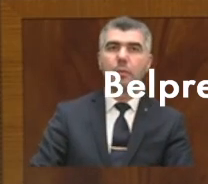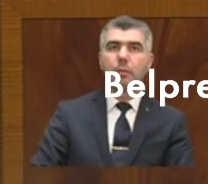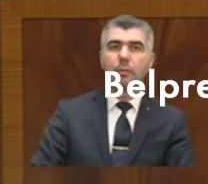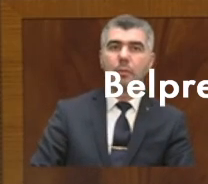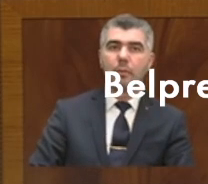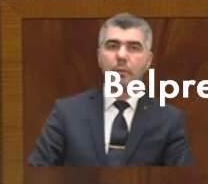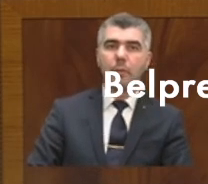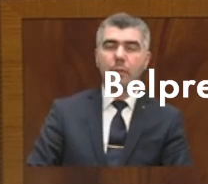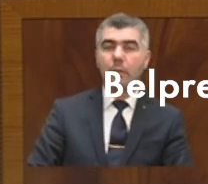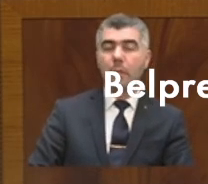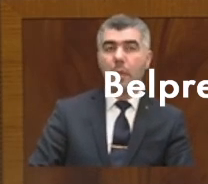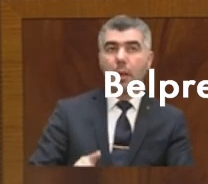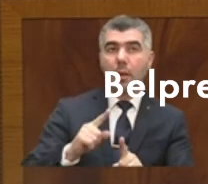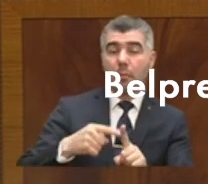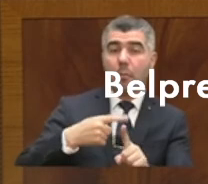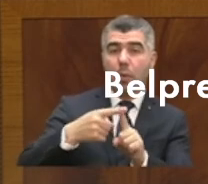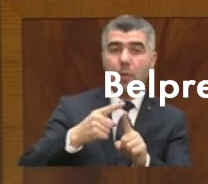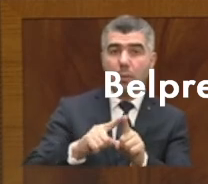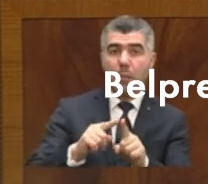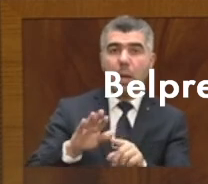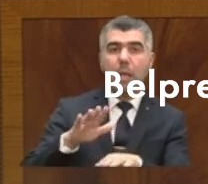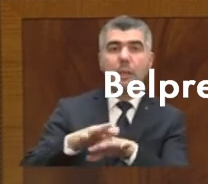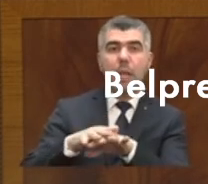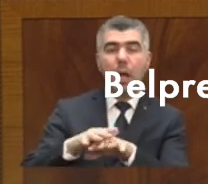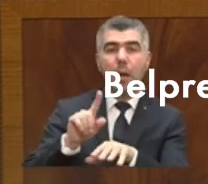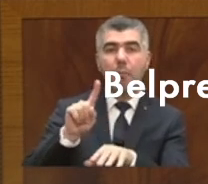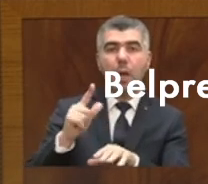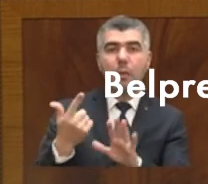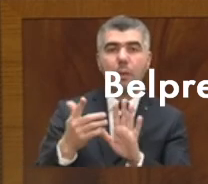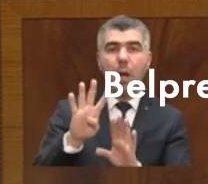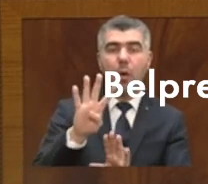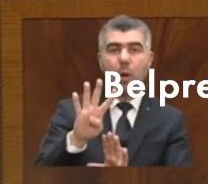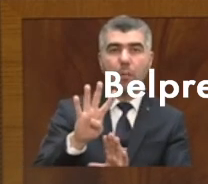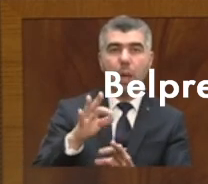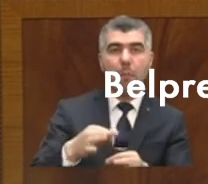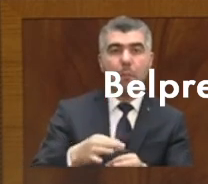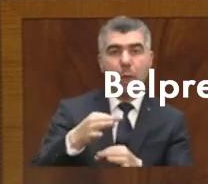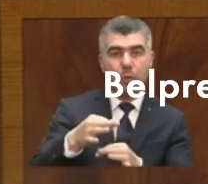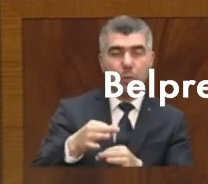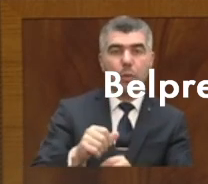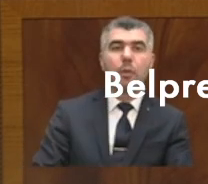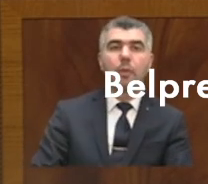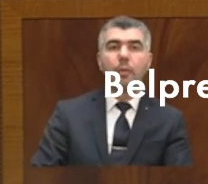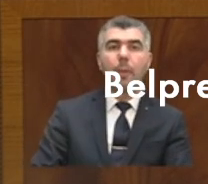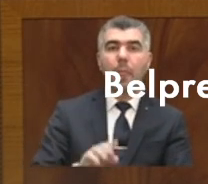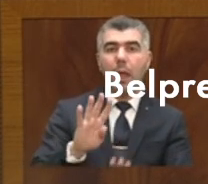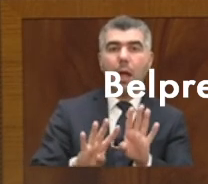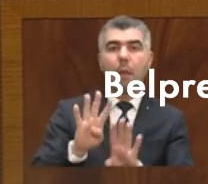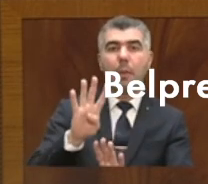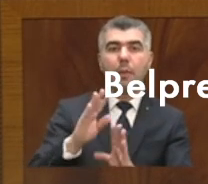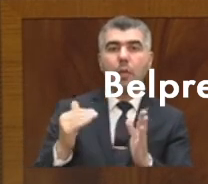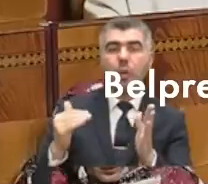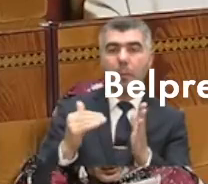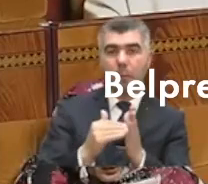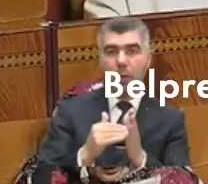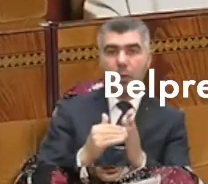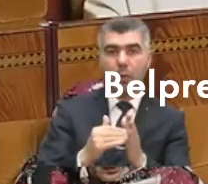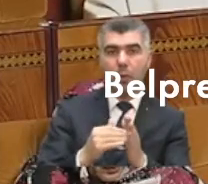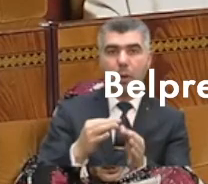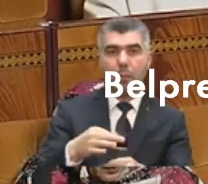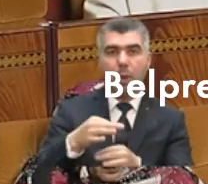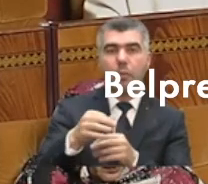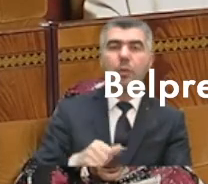زيادة على أبير قراق اللي كانت تدخل 147 مليون متر مكعب، دخلت فقط 14 مليون متر